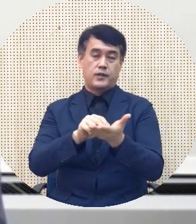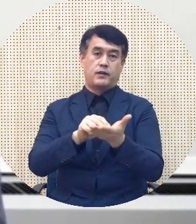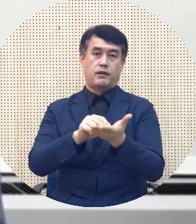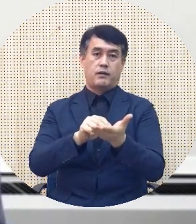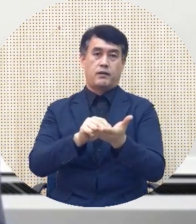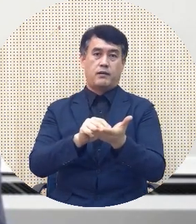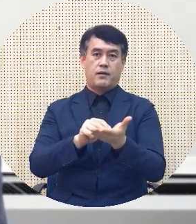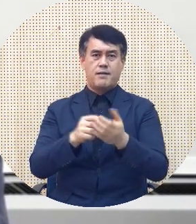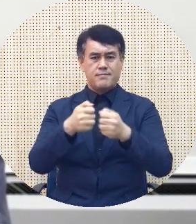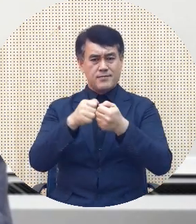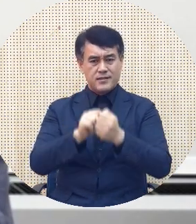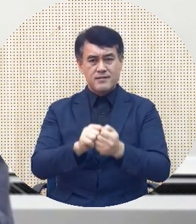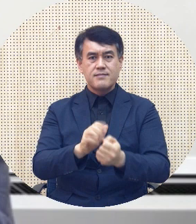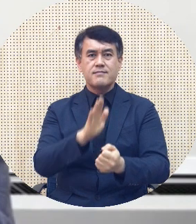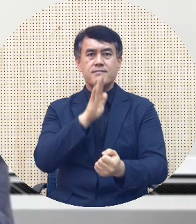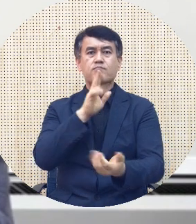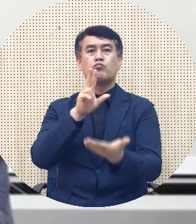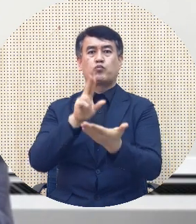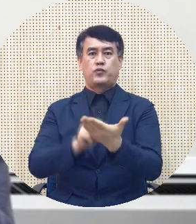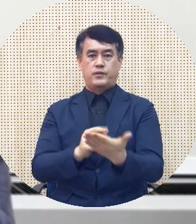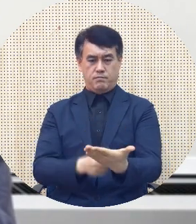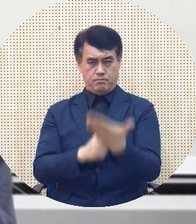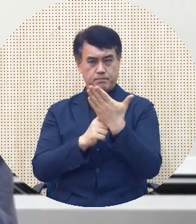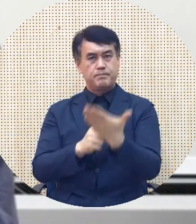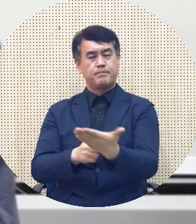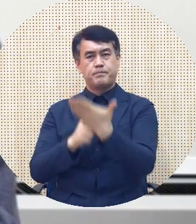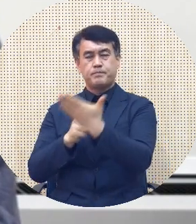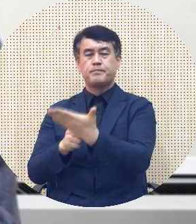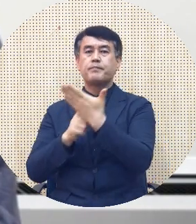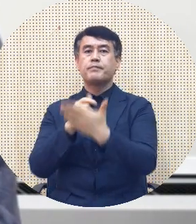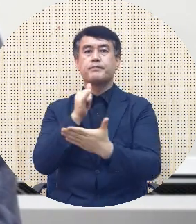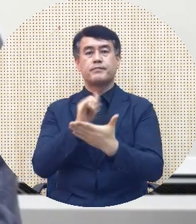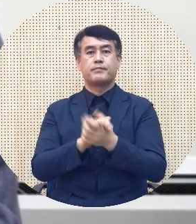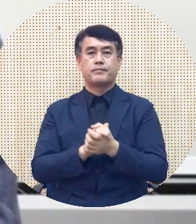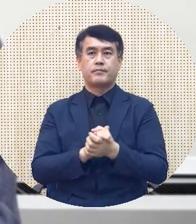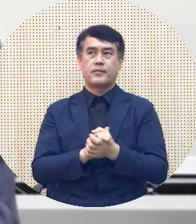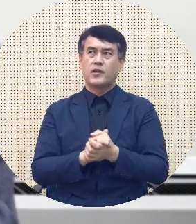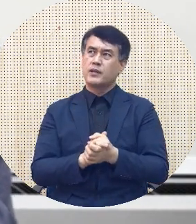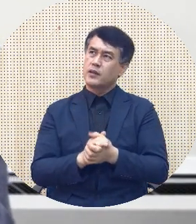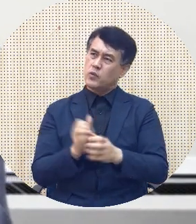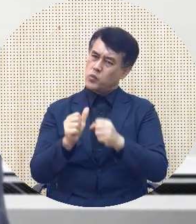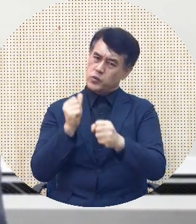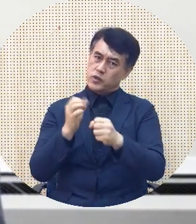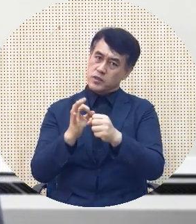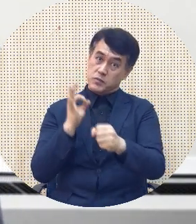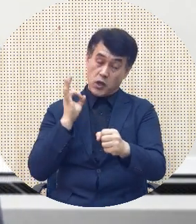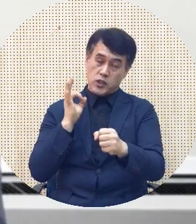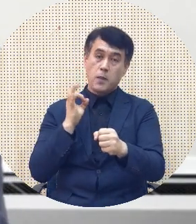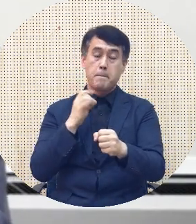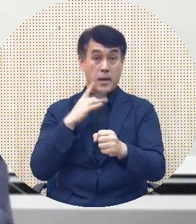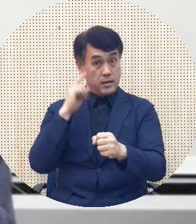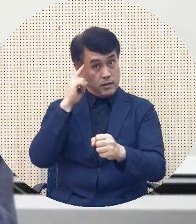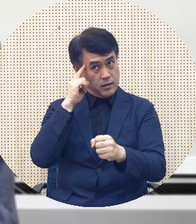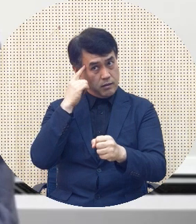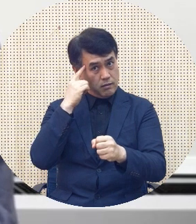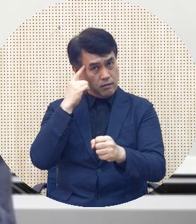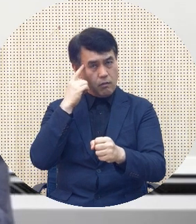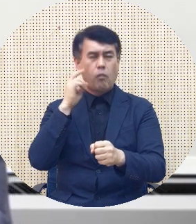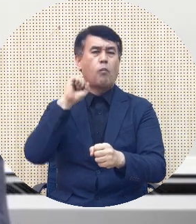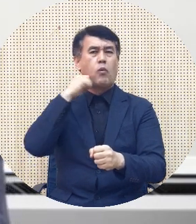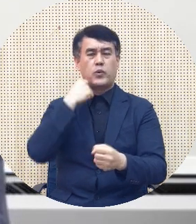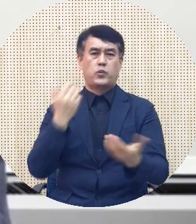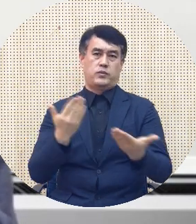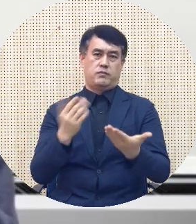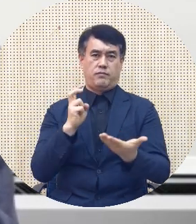아주 구체적인 현안으로 등장하게 되었습니다. 불과 5년, 10년 전만 해도 상상하기 어려운 일이